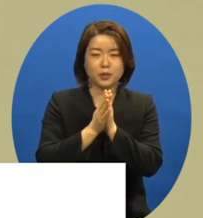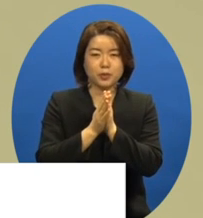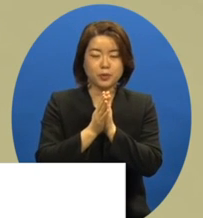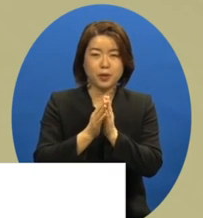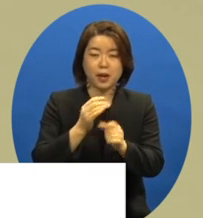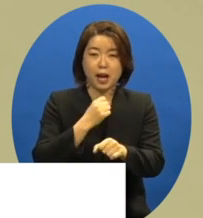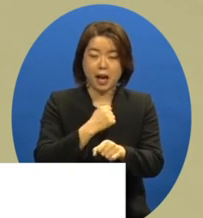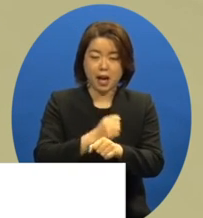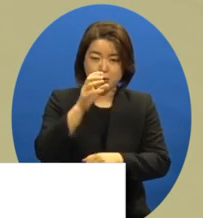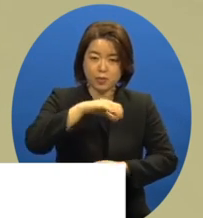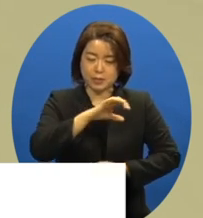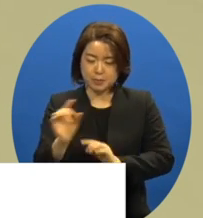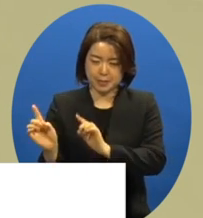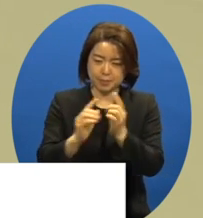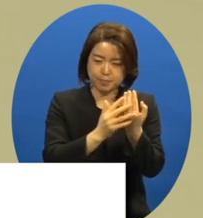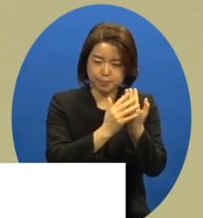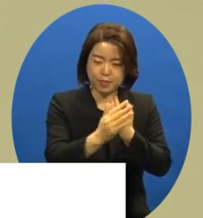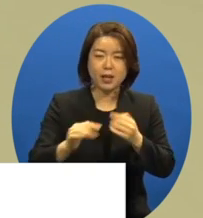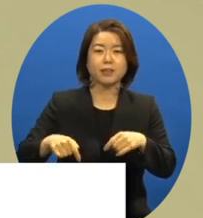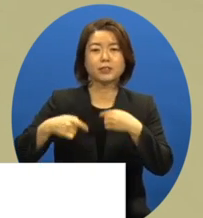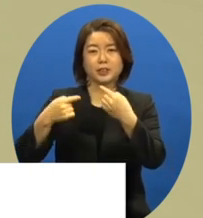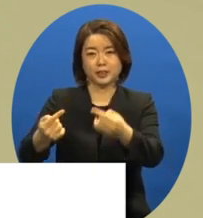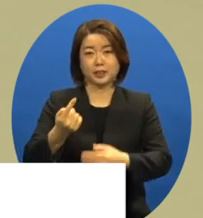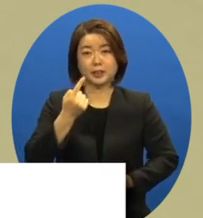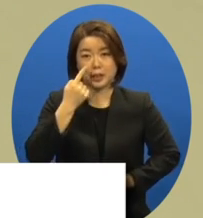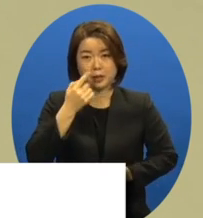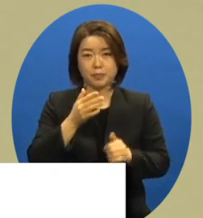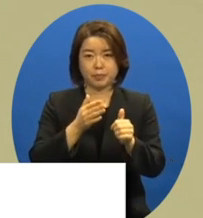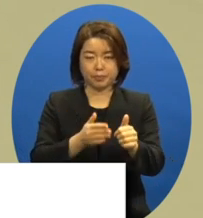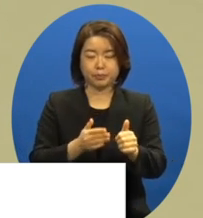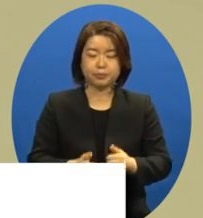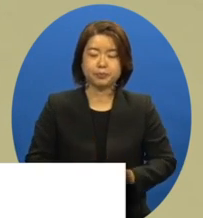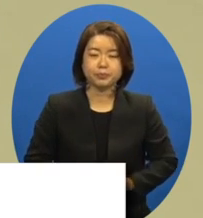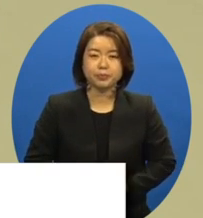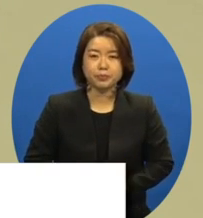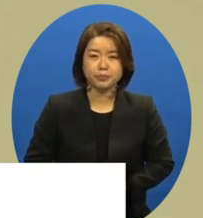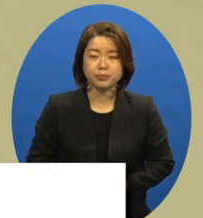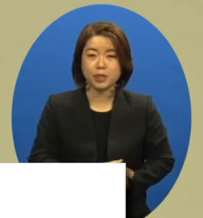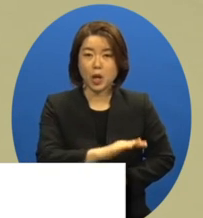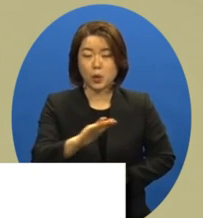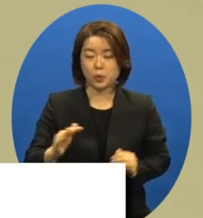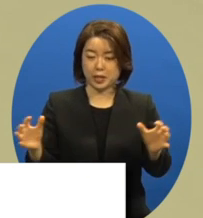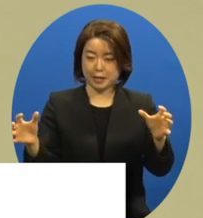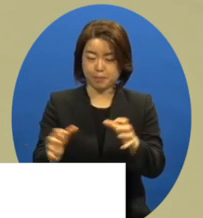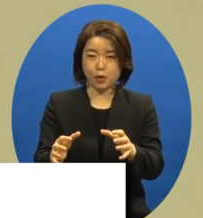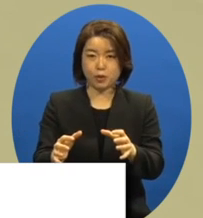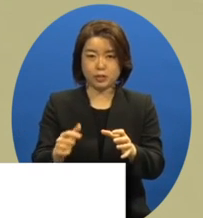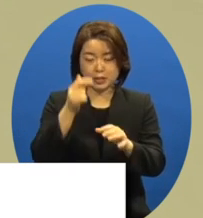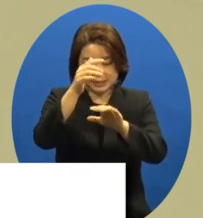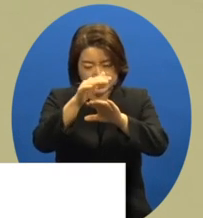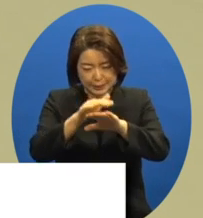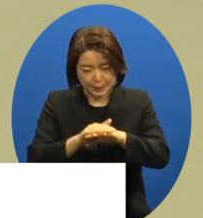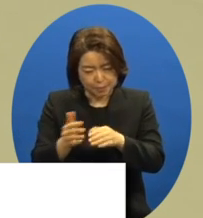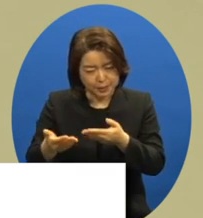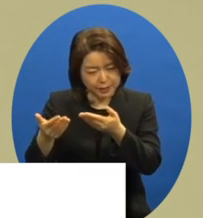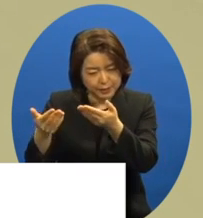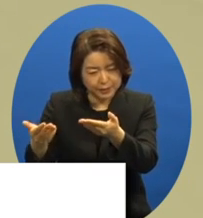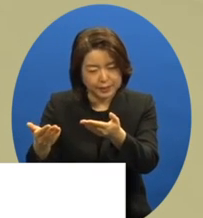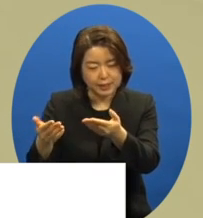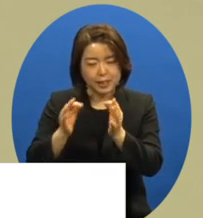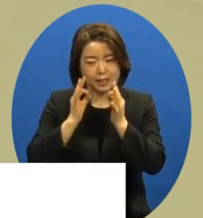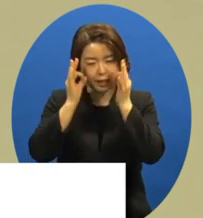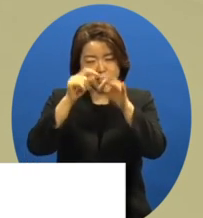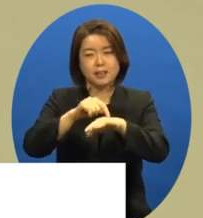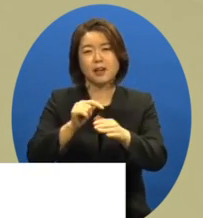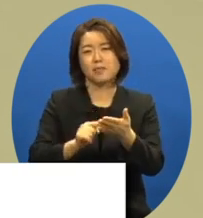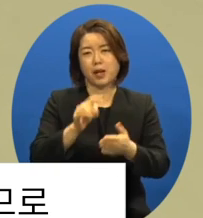십자가 부흥회에 참여하시기를 바랍니다. 사실 우리가 이렇게 모여서 집회를 했으면 하는 간절한 마음이